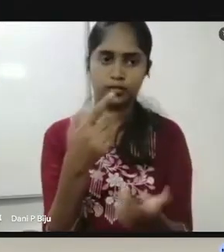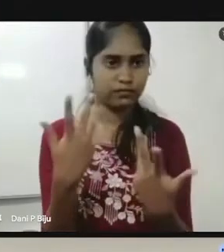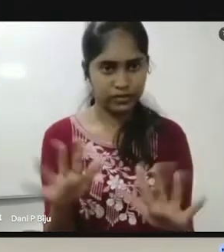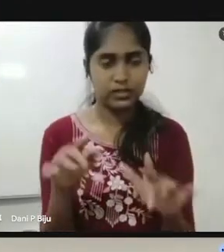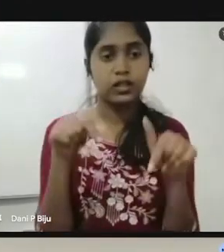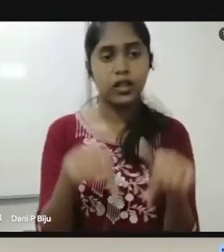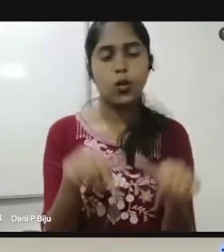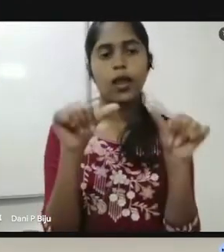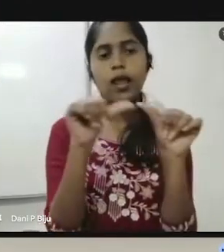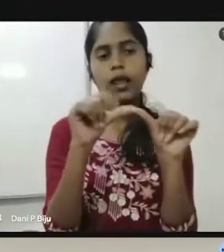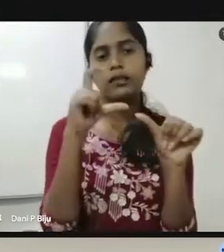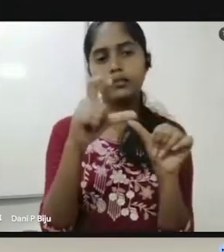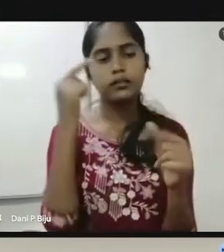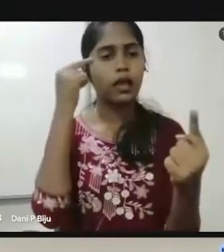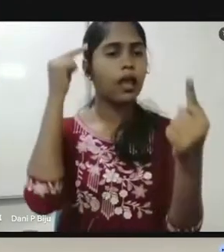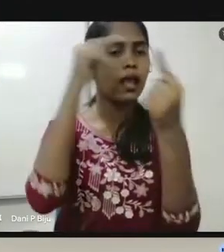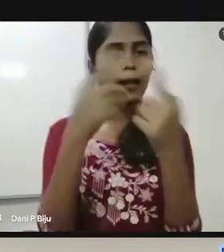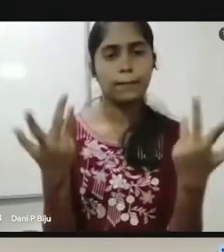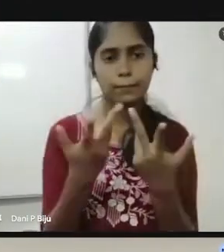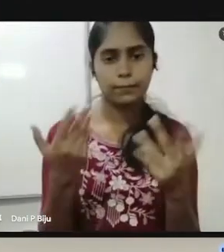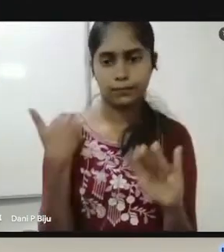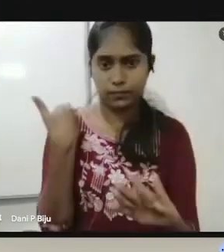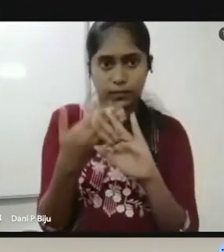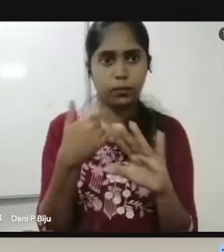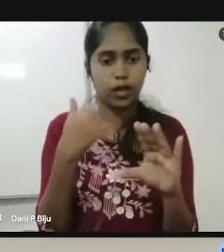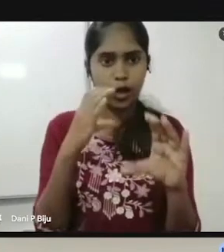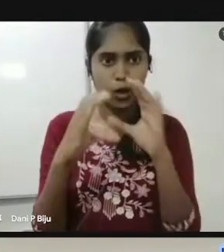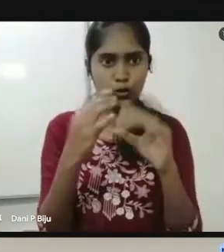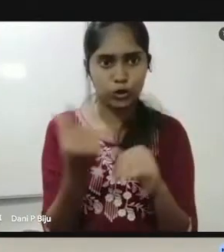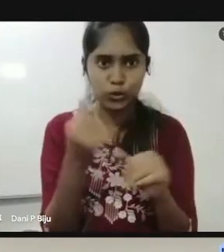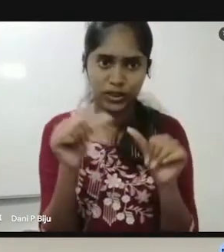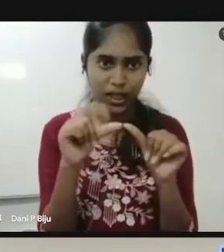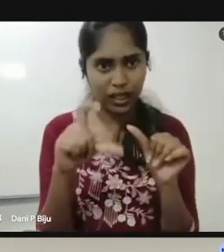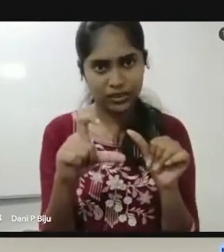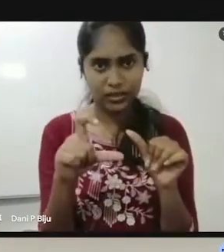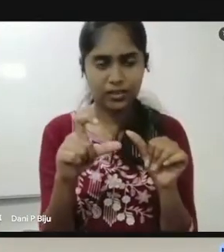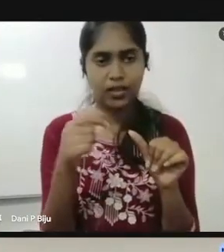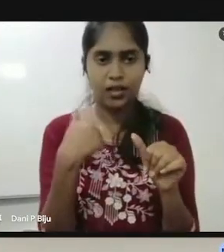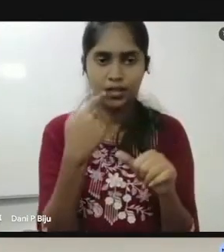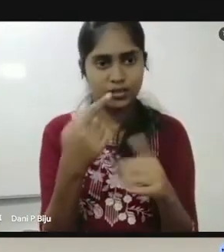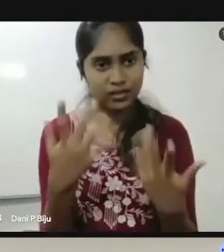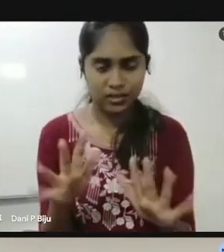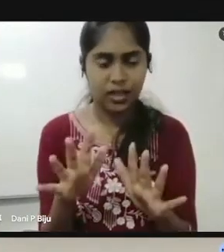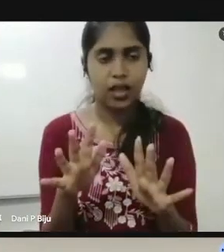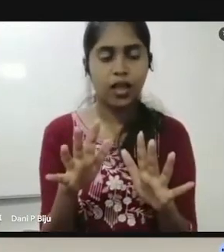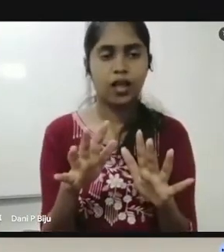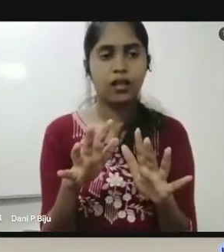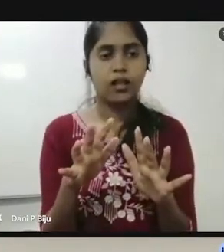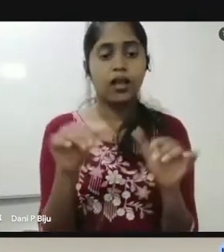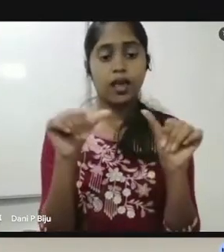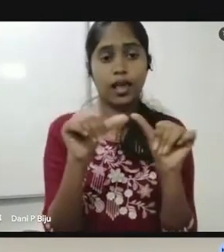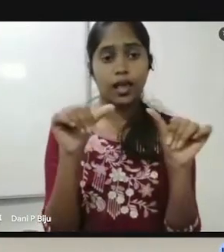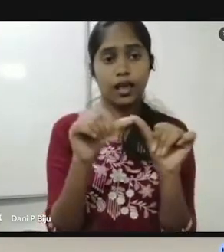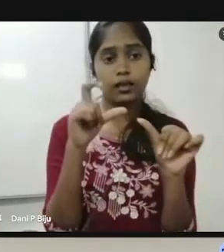ഇത്രയും നേരം പറഞ്ഞുകൊണ്ടിരുന്നത് ആശയവിനിമയം നടത്താൻ വേണ്ടിയിട്ടുള്ള ഒരു മാർഗമാണ് എന്ന് പറഞ്ഞു. സോ ഡെഫിനറ്റ്ലി ആശയവിനിമയം നടത്താൻ